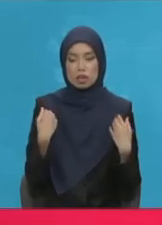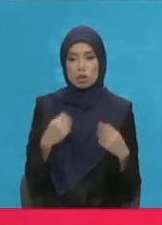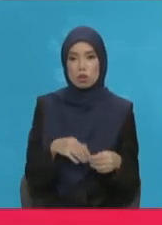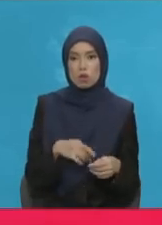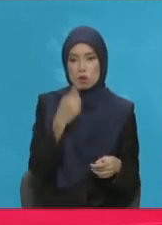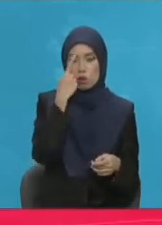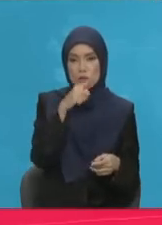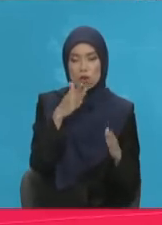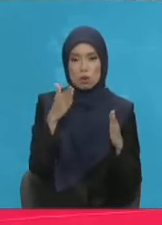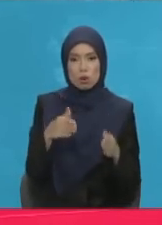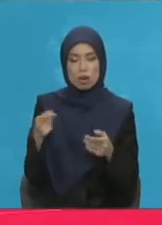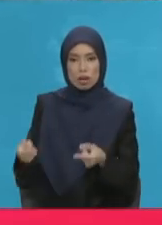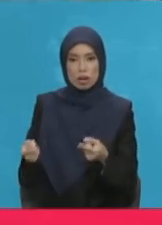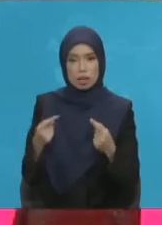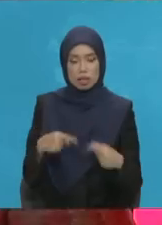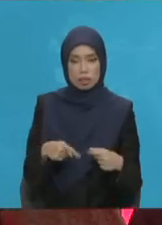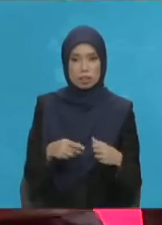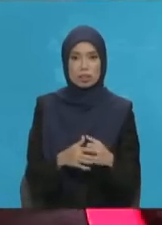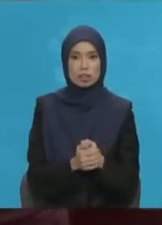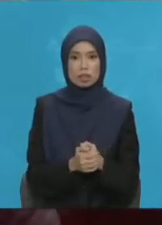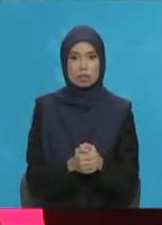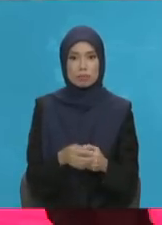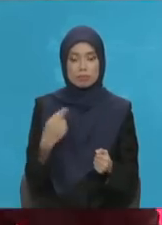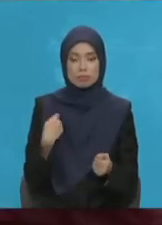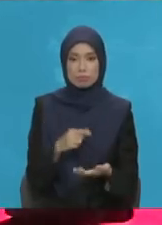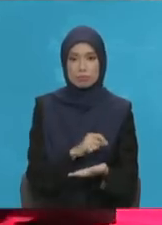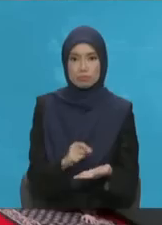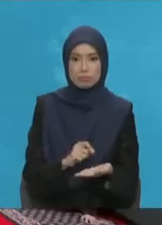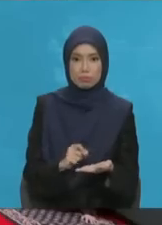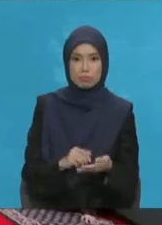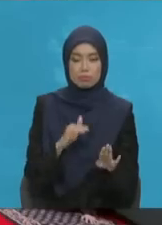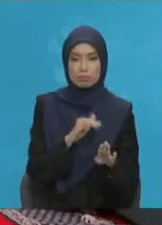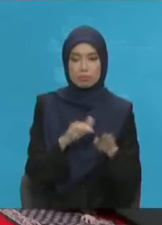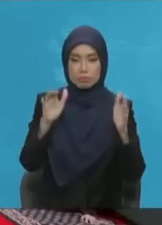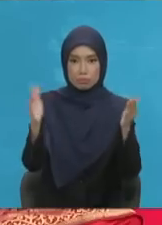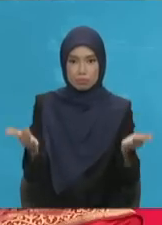dan kemudian disalin ke dalam gangse yang lain